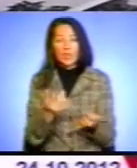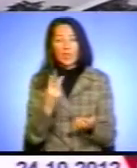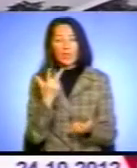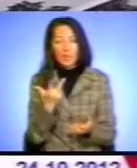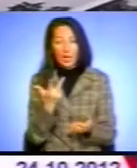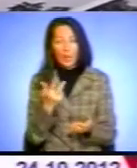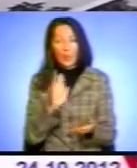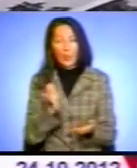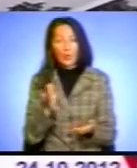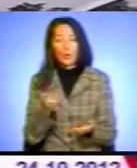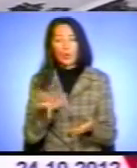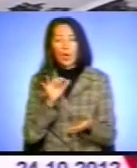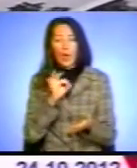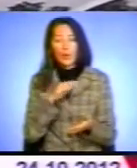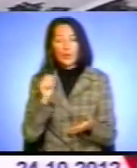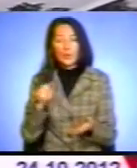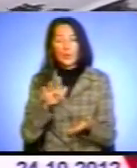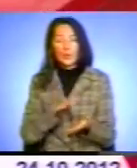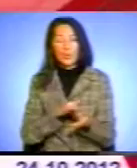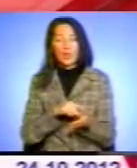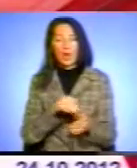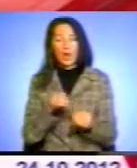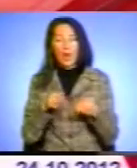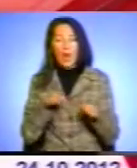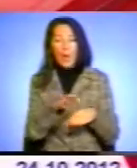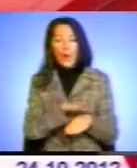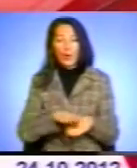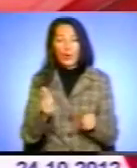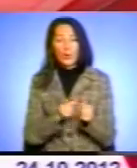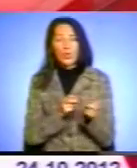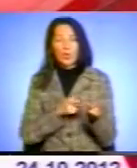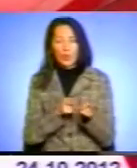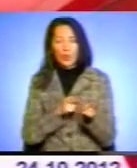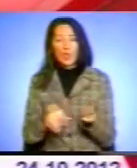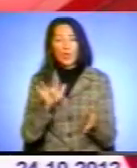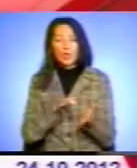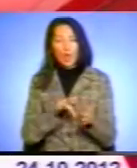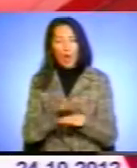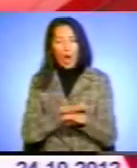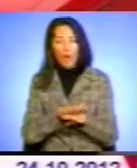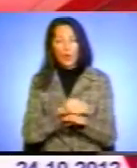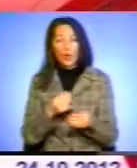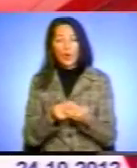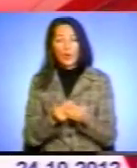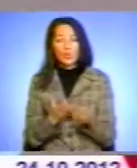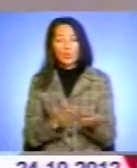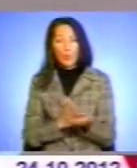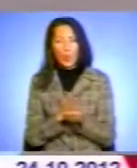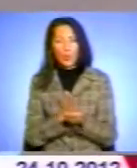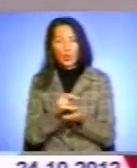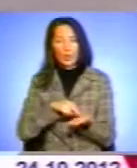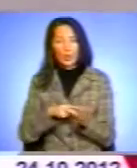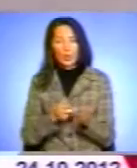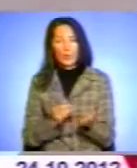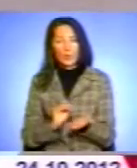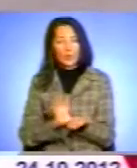на офіційних міських парковках – біля залізничного вокзалу і центрального ринку. Вартість послуг планували підвищити, однак поки